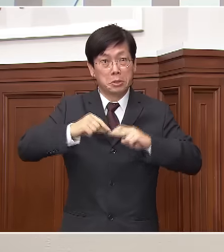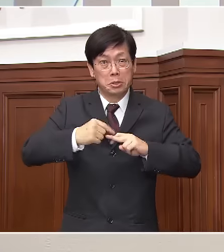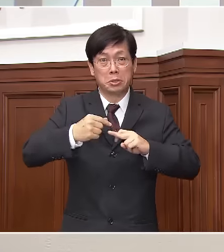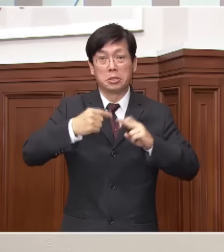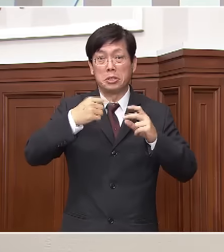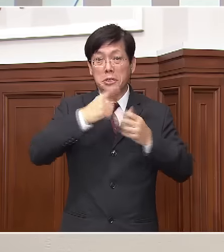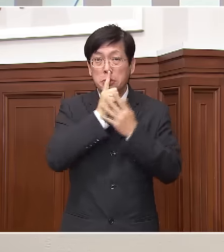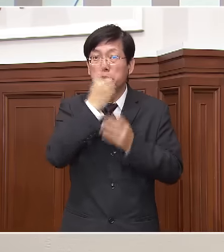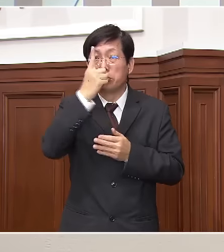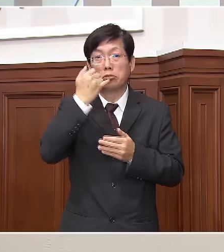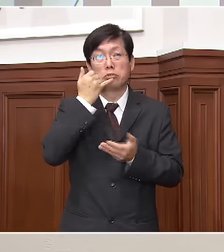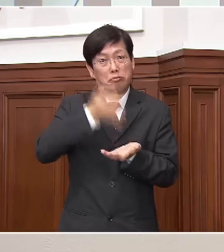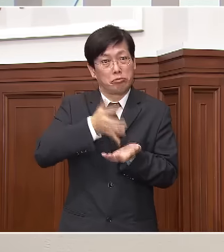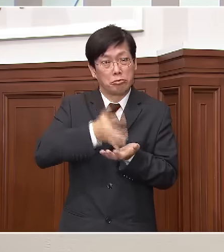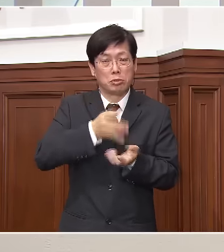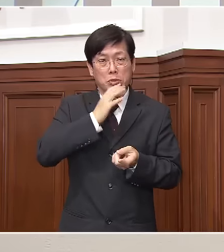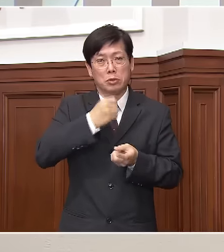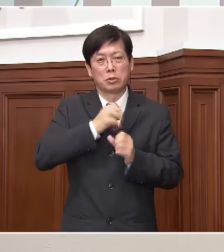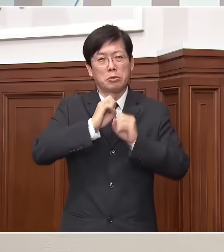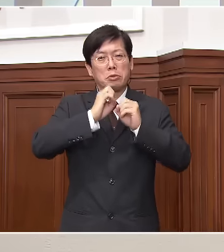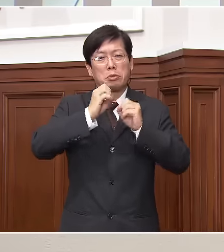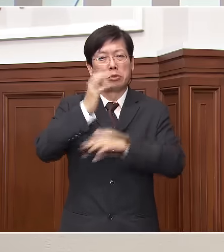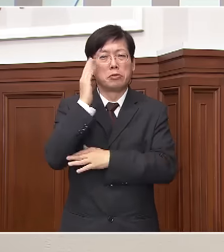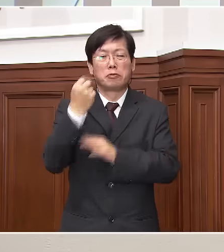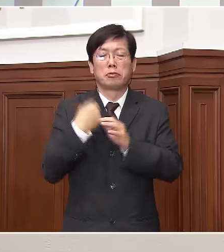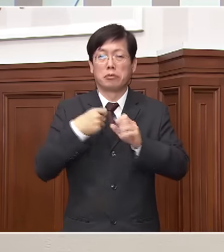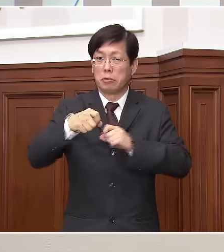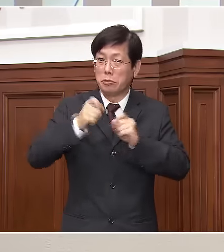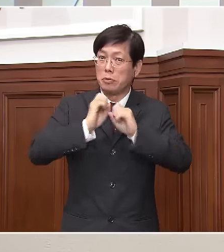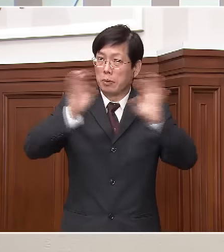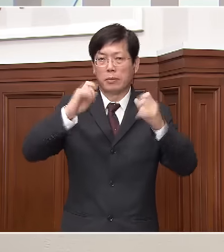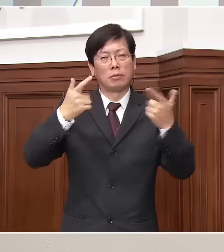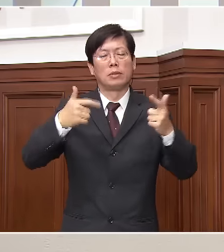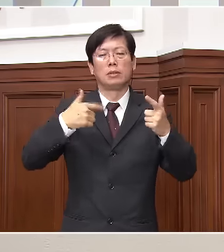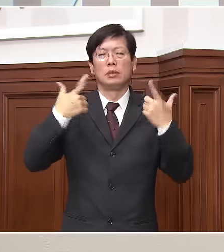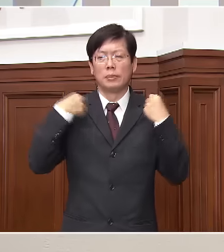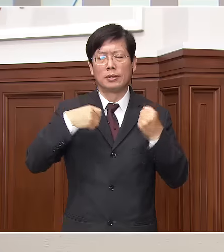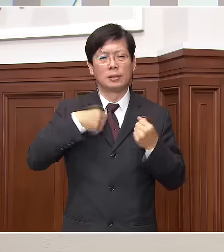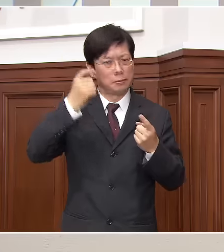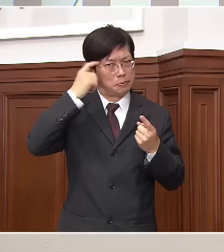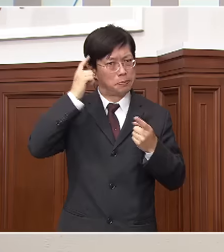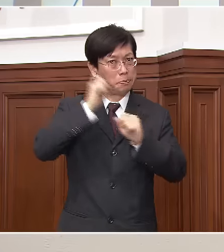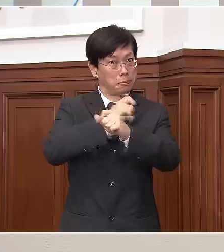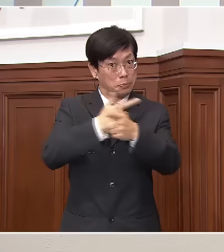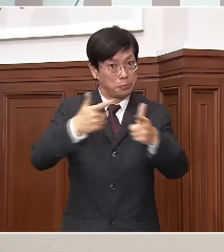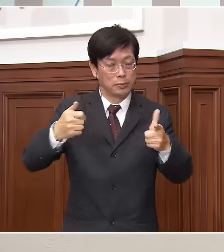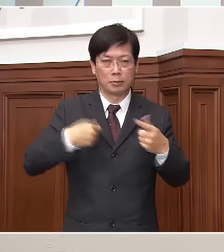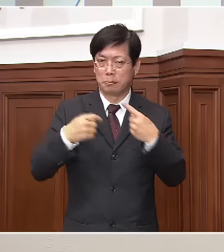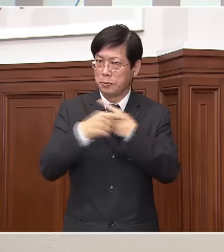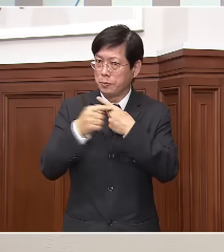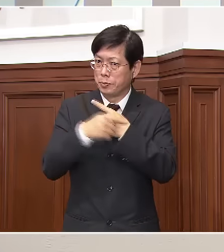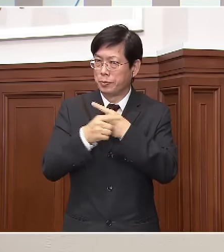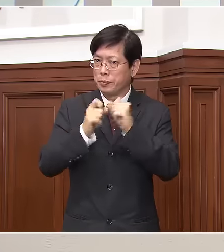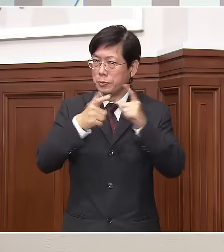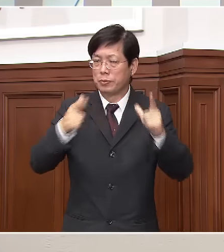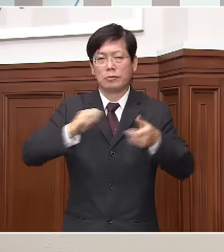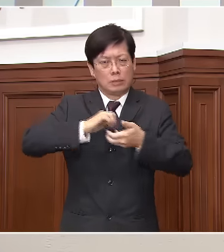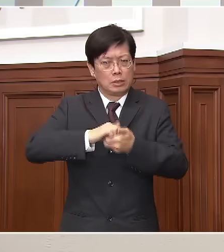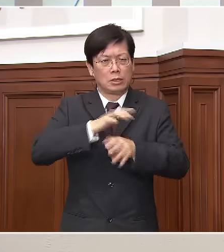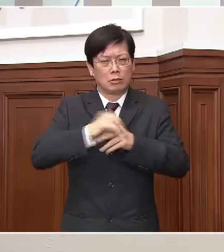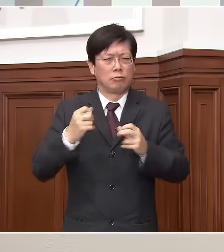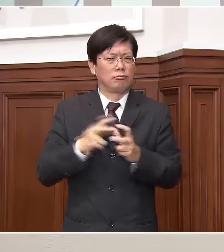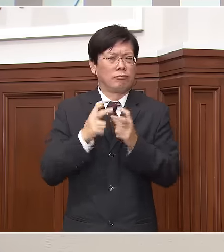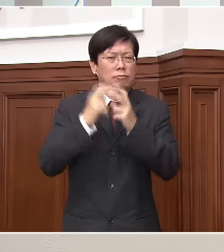言堂或是政令宣扬。不同立场、不同的主张一定会有所争